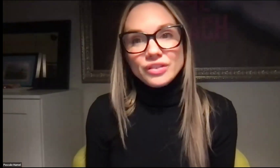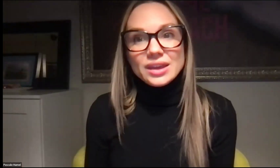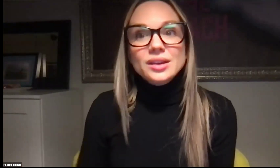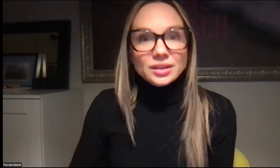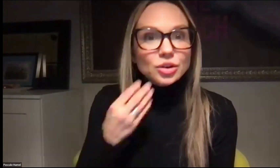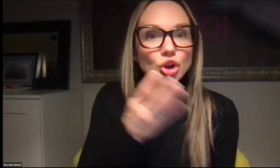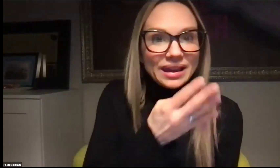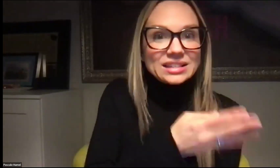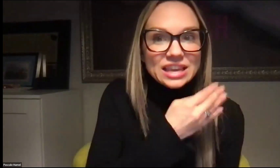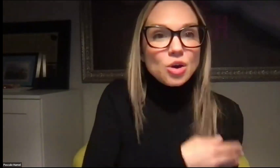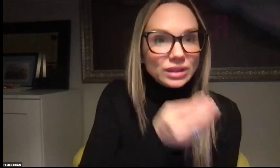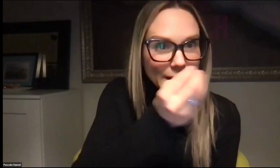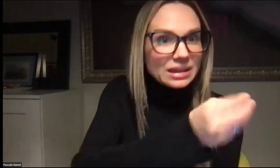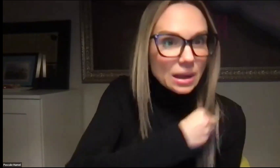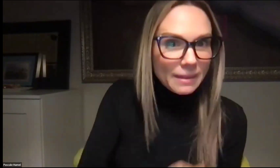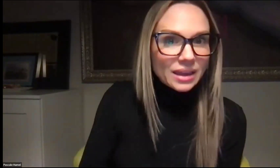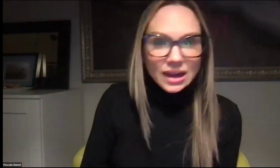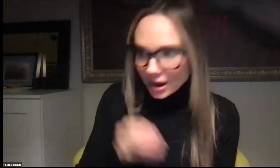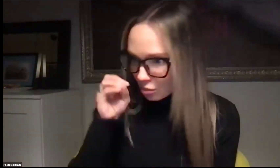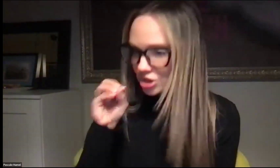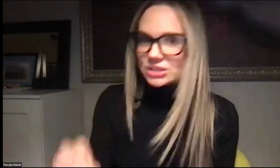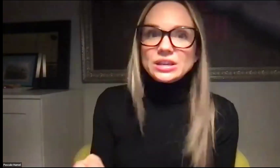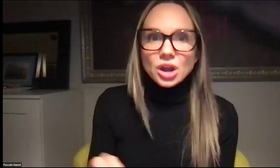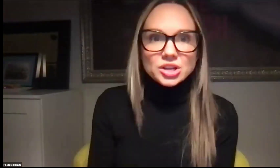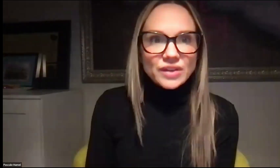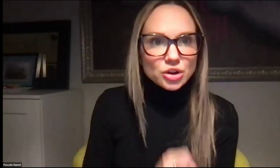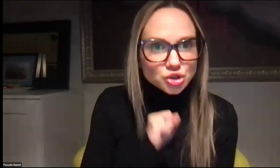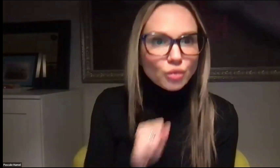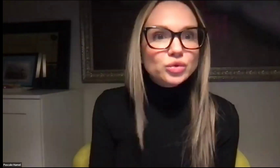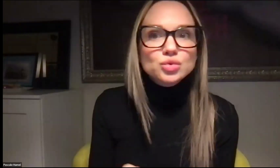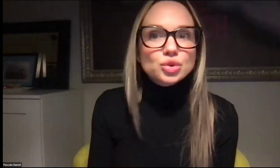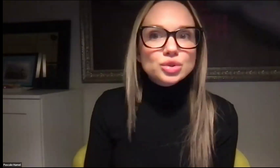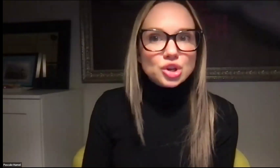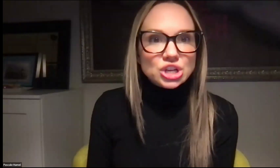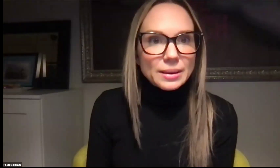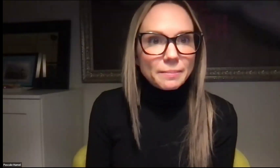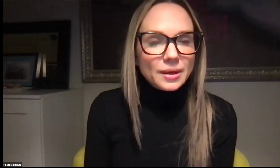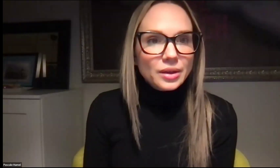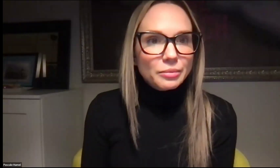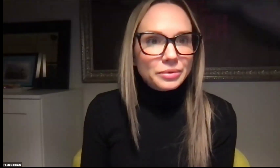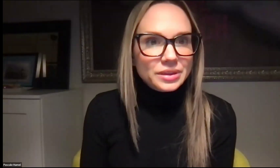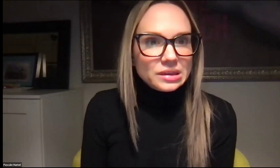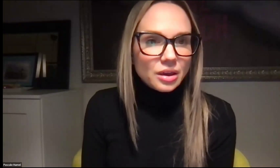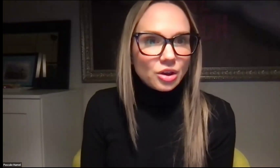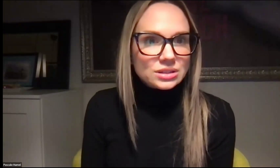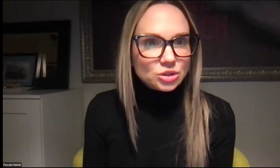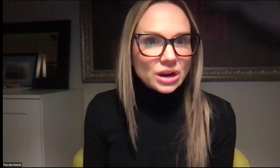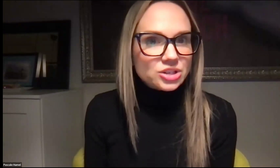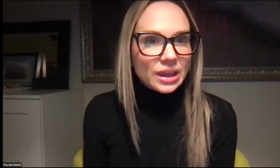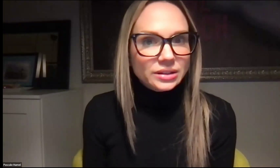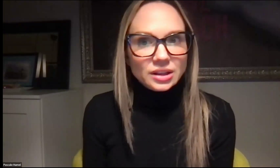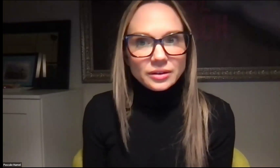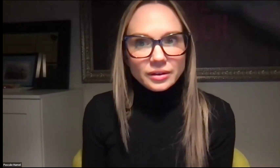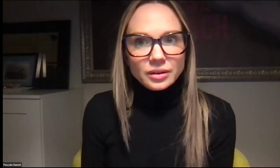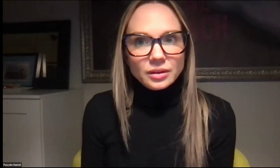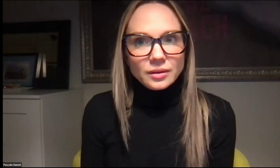arrive à trouver le magasin qu'on aime. Exemple, Marie-Claire. Moi, je le sais que quand je vais là, je trouve toujours ce que j'aime, puis c'est du